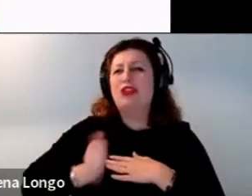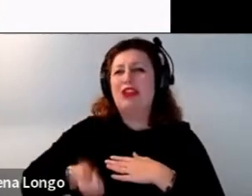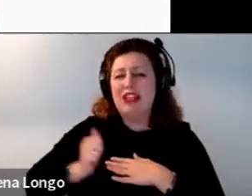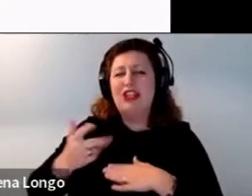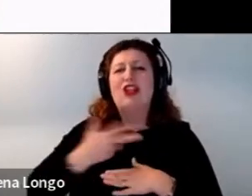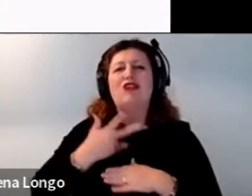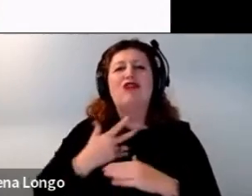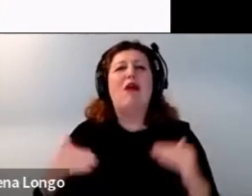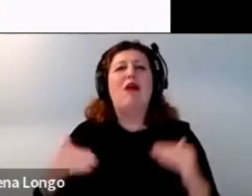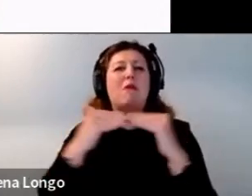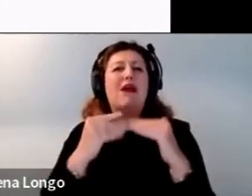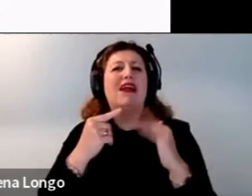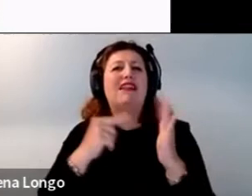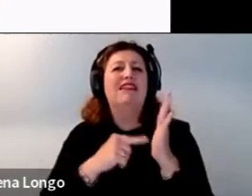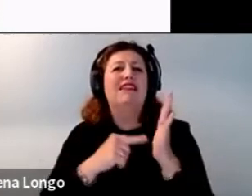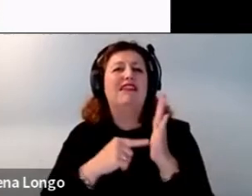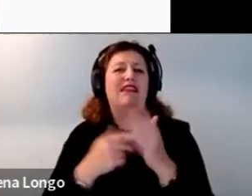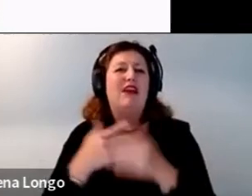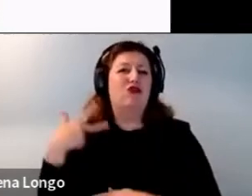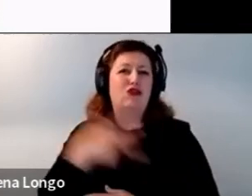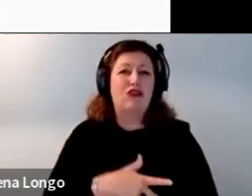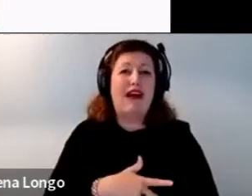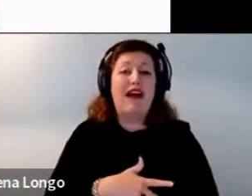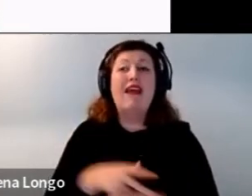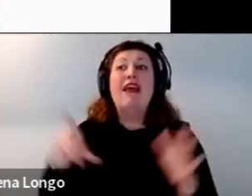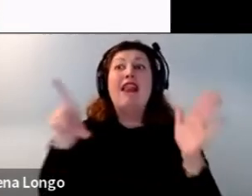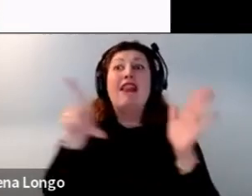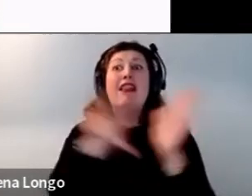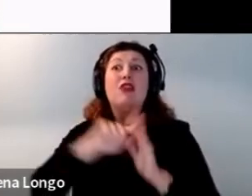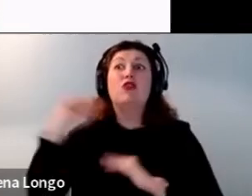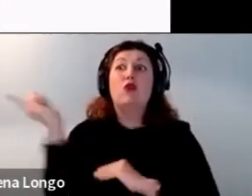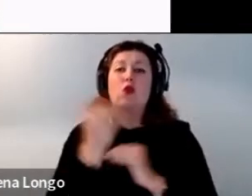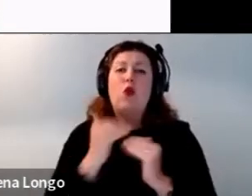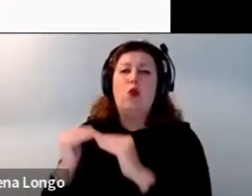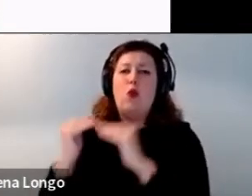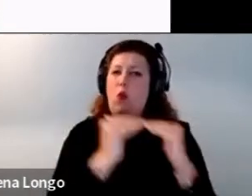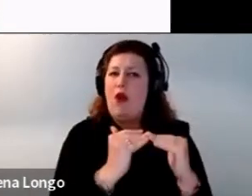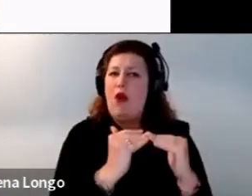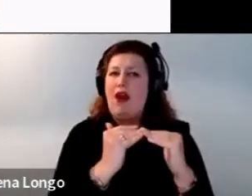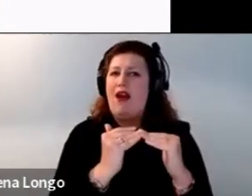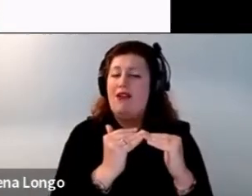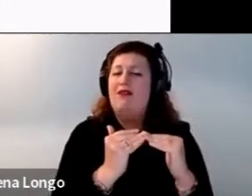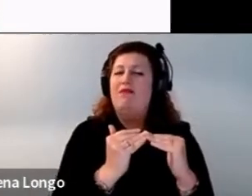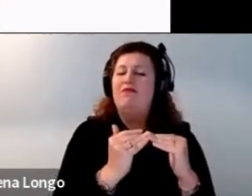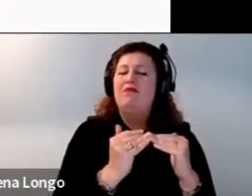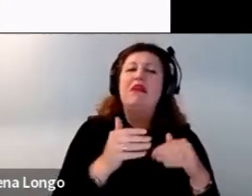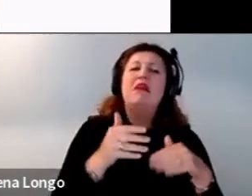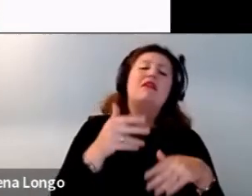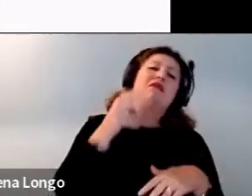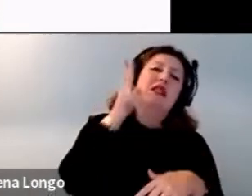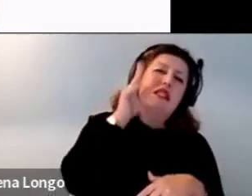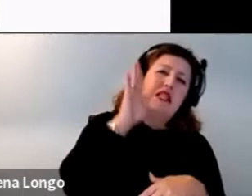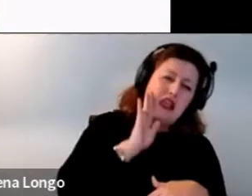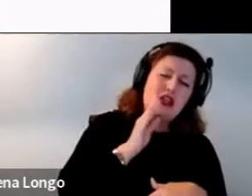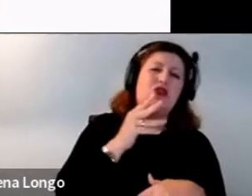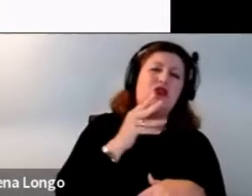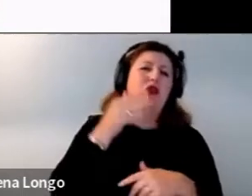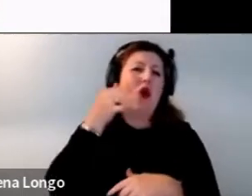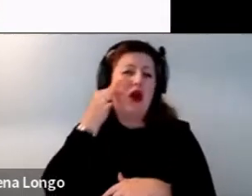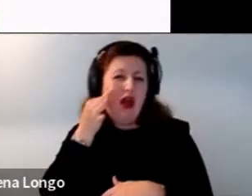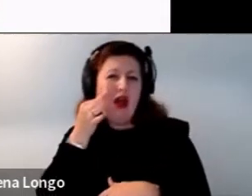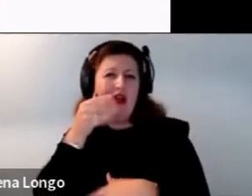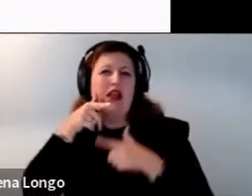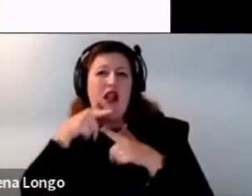dignità sociale e sono uguali davanti alla legge, senza distinzione di sesso, di razza, di lingua, di religione, di